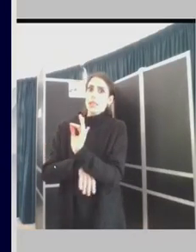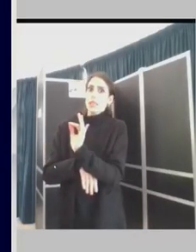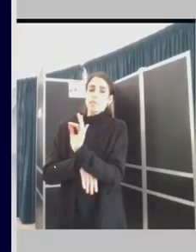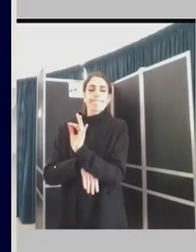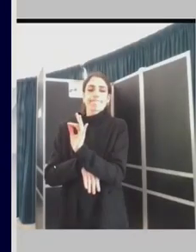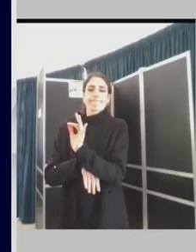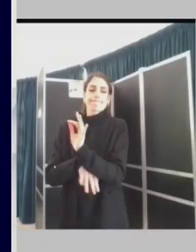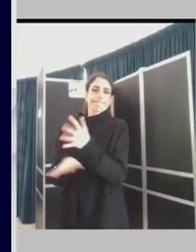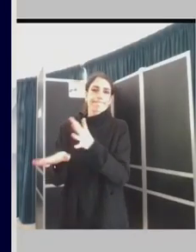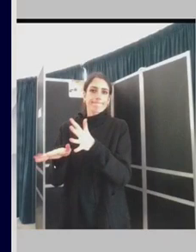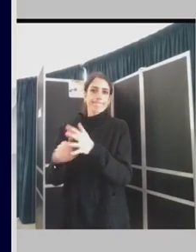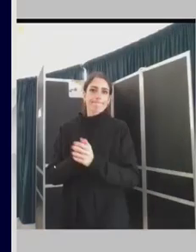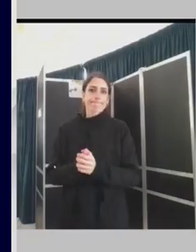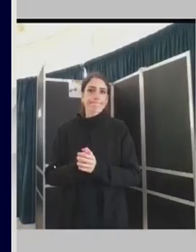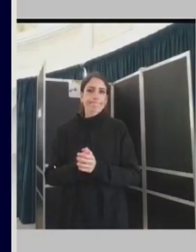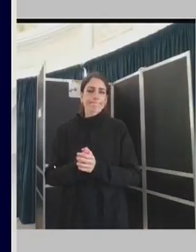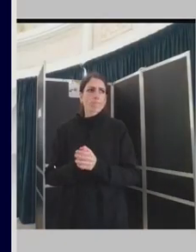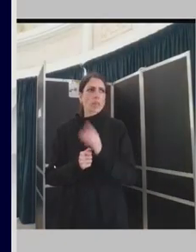avuto qualche anno fa